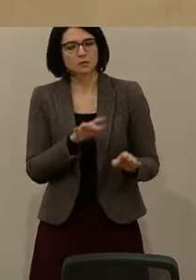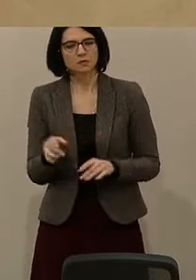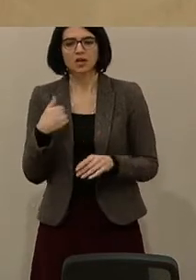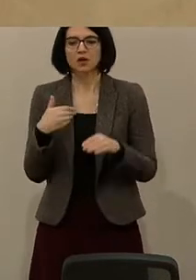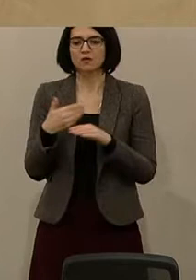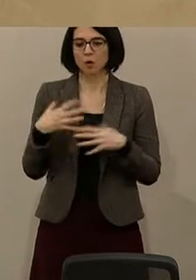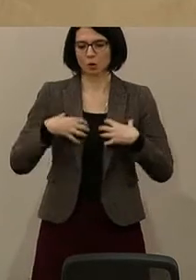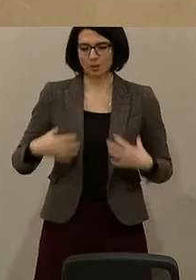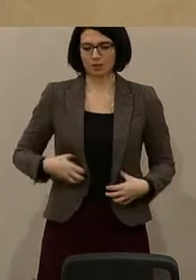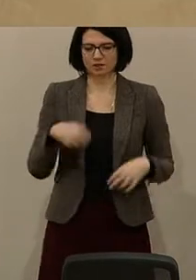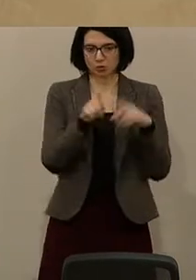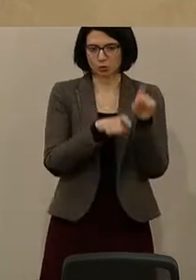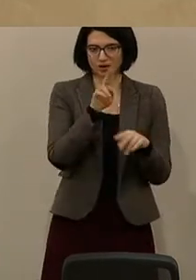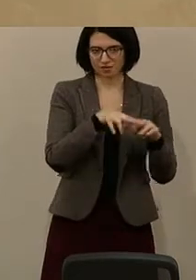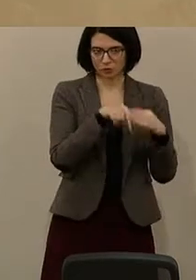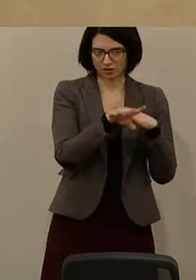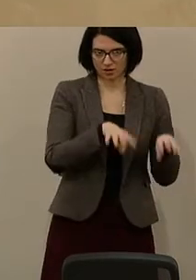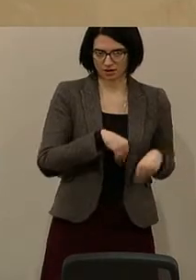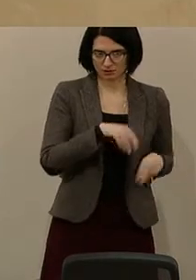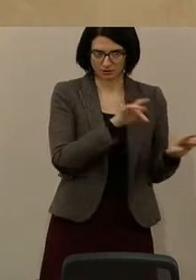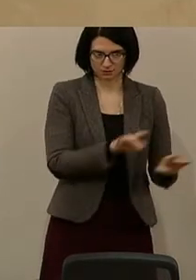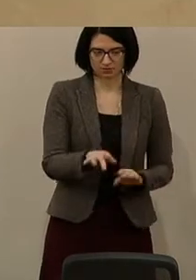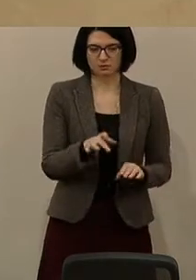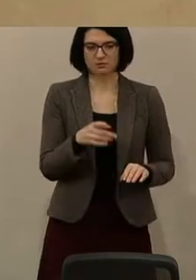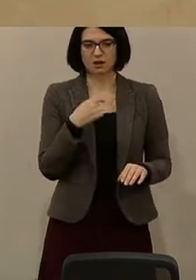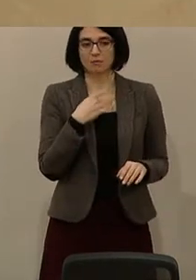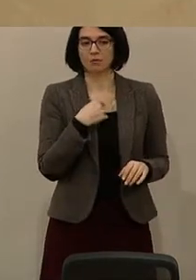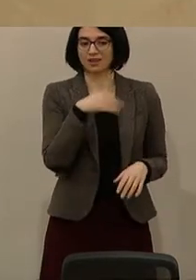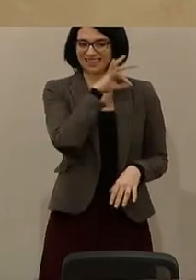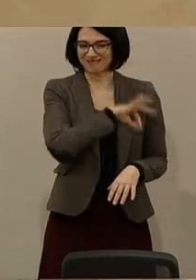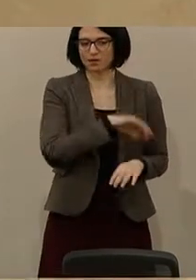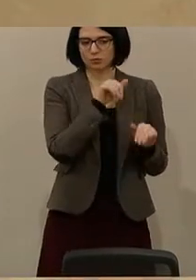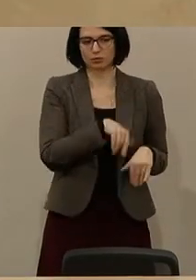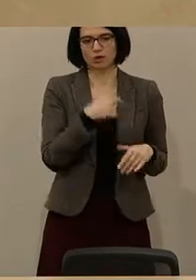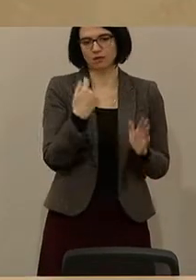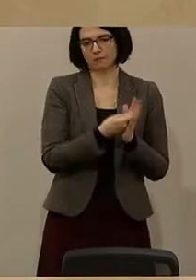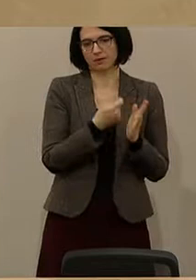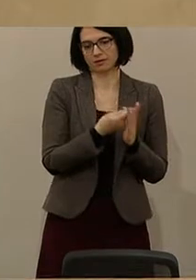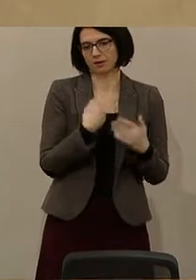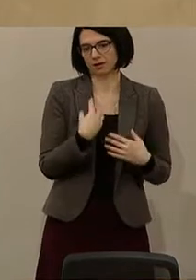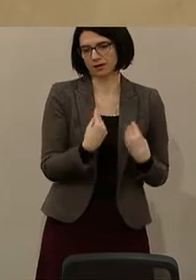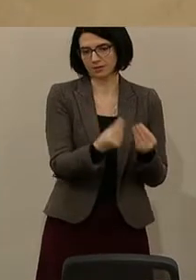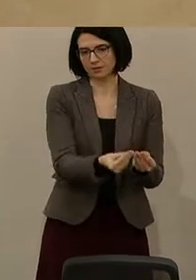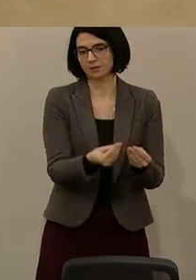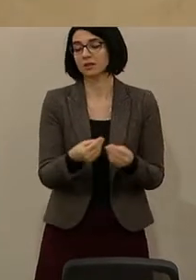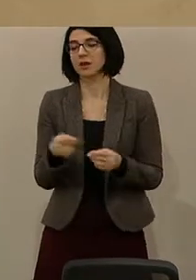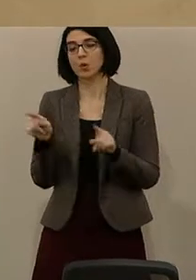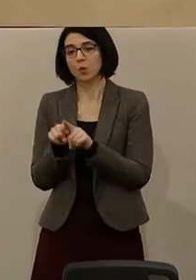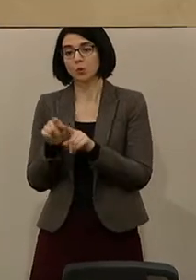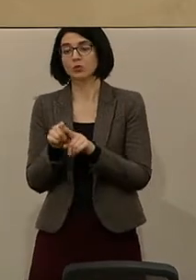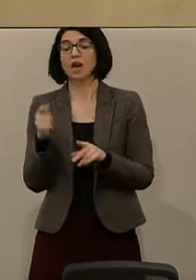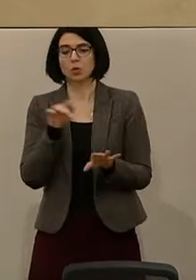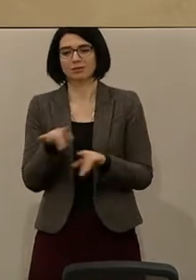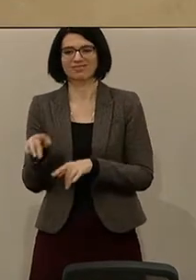die Körperschaftssteuer bei Unternehmen, die natürlich von ihren Gewinnen ihren Beitrag abliefern, und dann bei Ausschüttung natürlich auch die Kapitalertragsteuer.